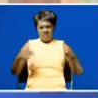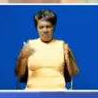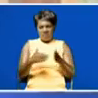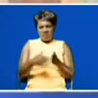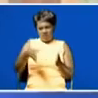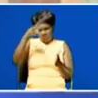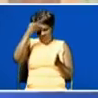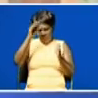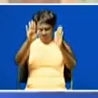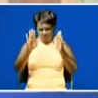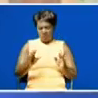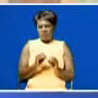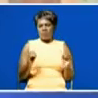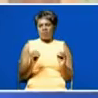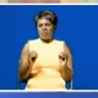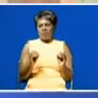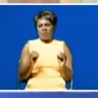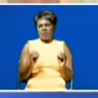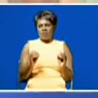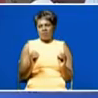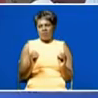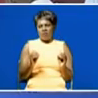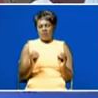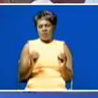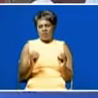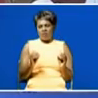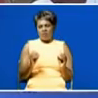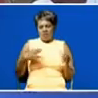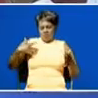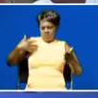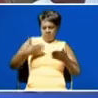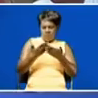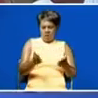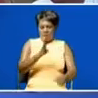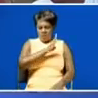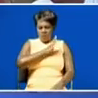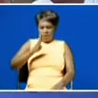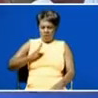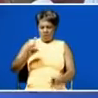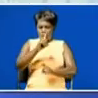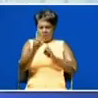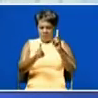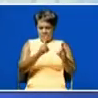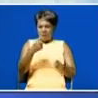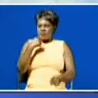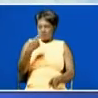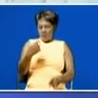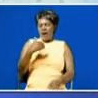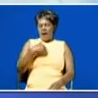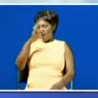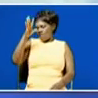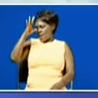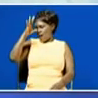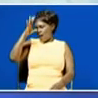Masomo sasa yana umuhimu kwangu. Ama yenye niko nayo ni yenye inanitosha. Kufikia sasa baraza la mitihani lingali linadai palikuwepo na